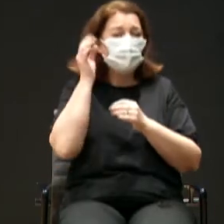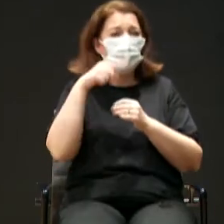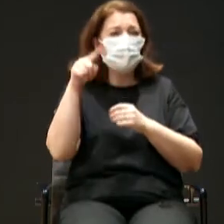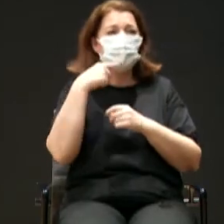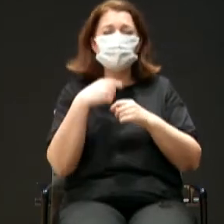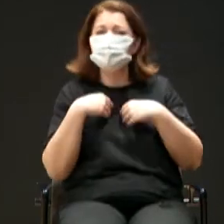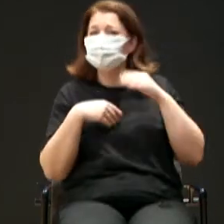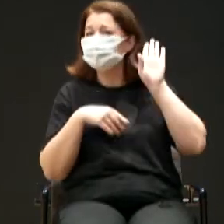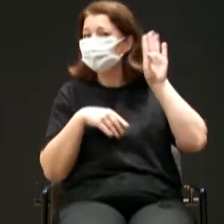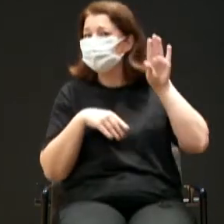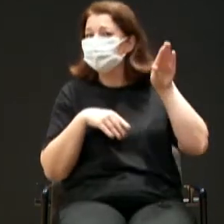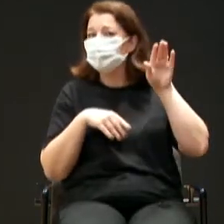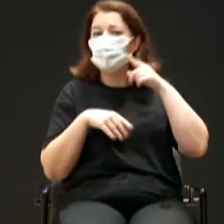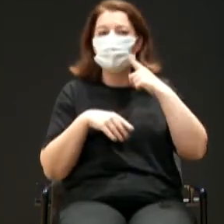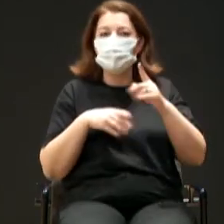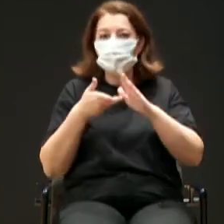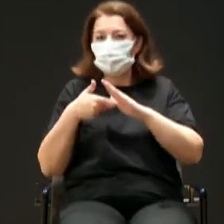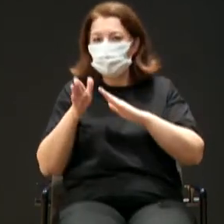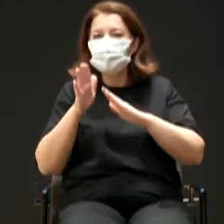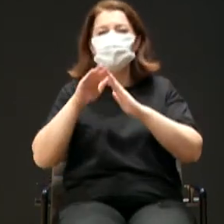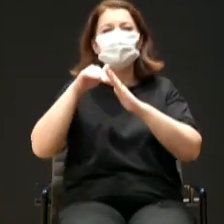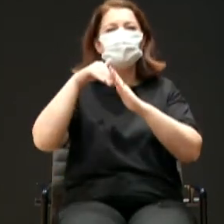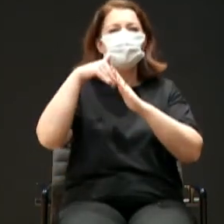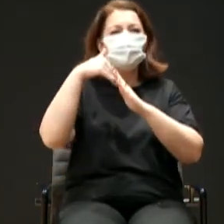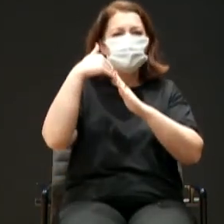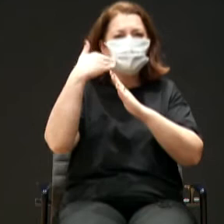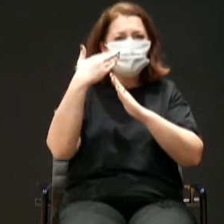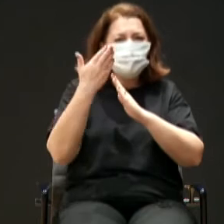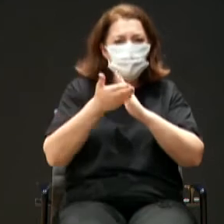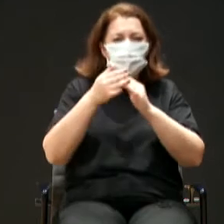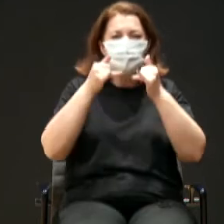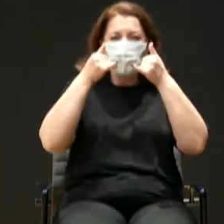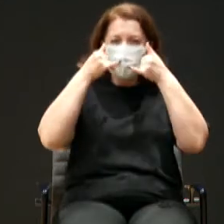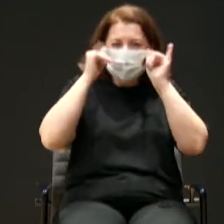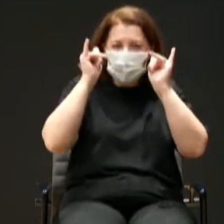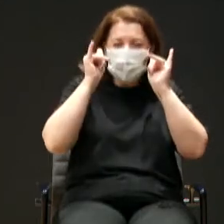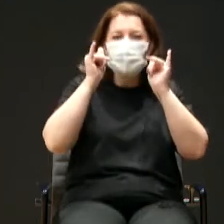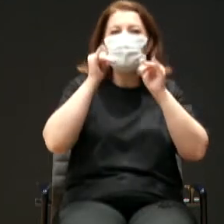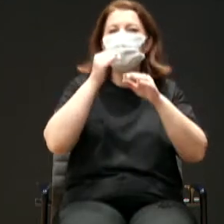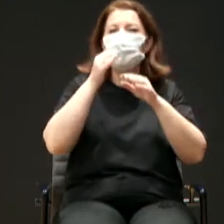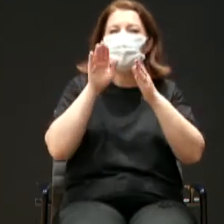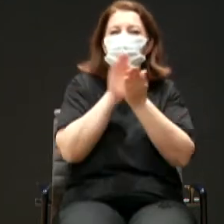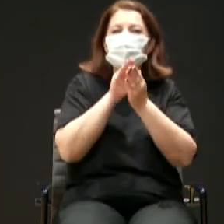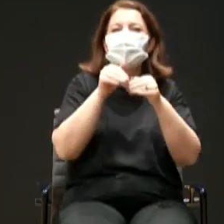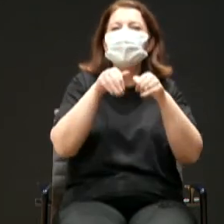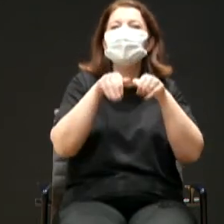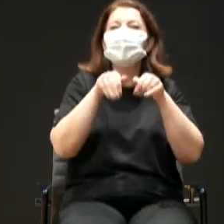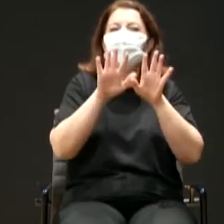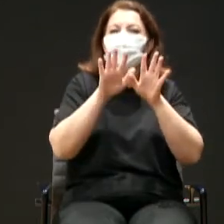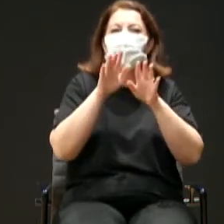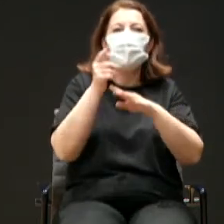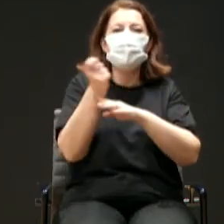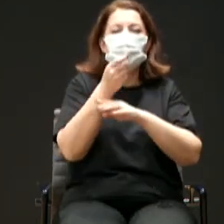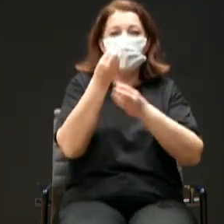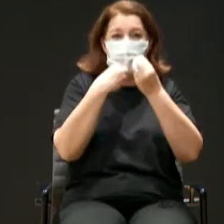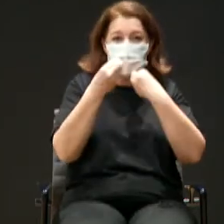deyip uzaklaşırsa, sonra koyunları kurtlar değil de çobanlar yerse, bilenler bunu söylemeyip susarsa ve